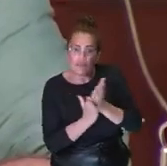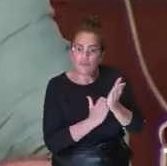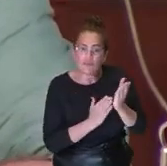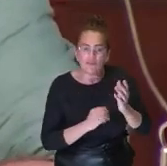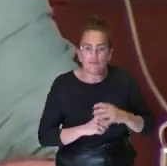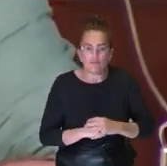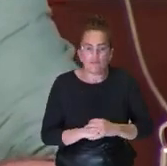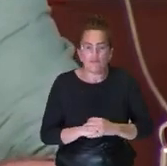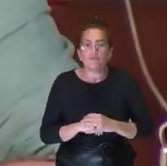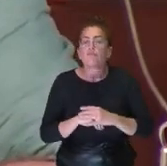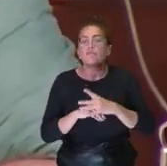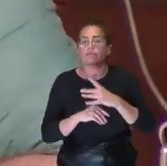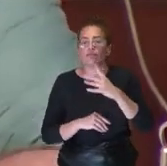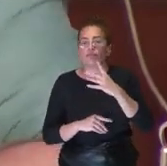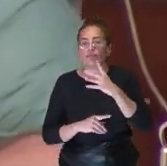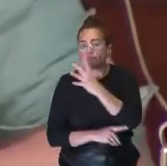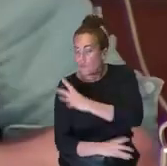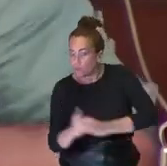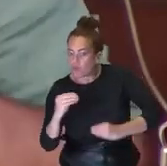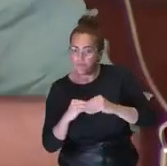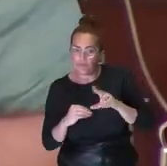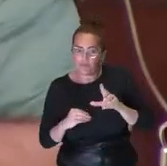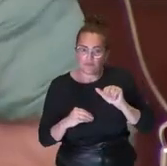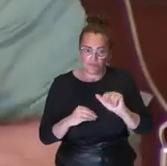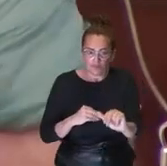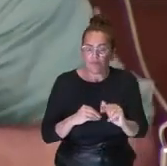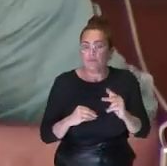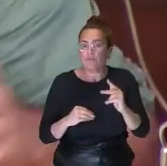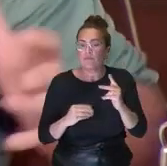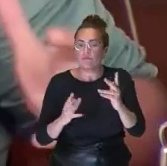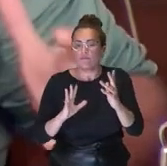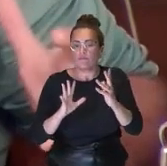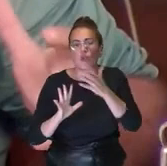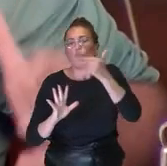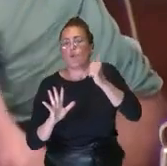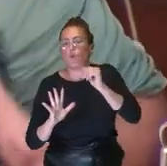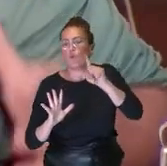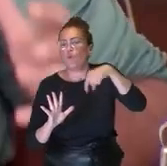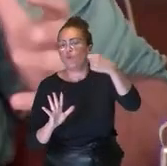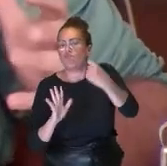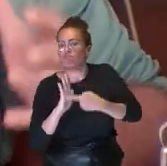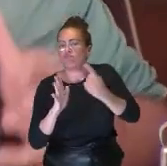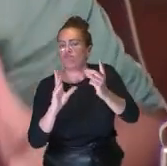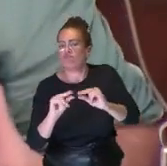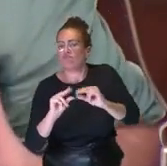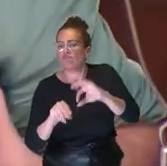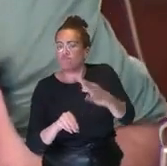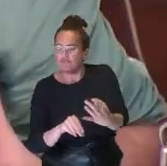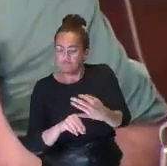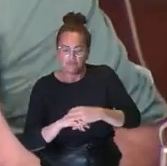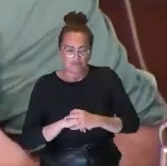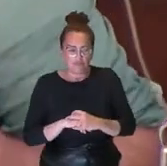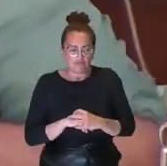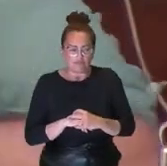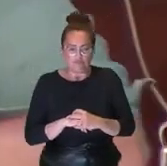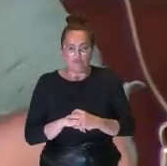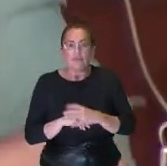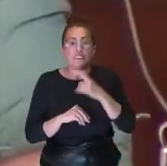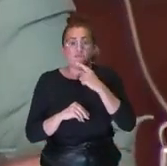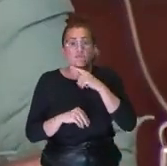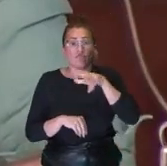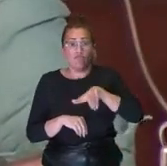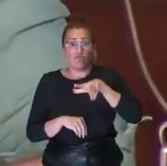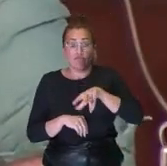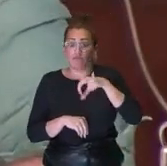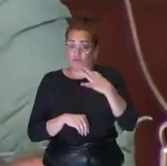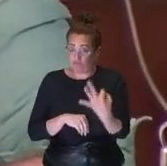et opérationnel, puisque j'en reparlerai après, mais les compétences du logement